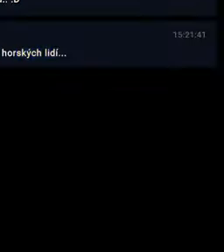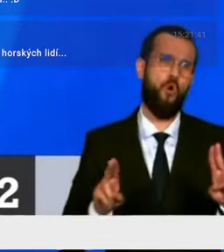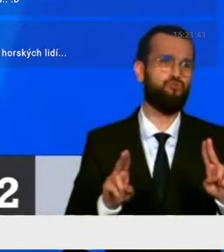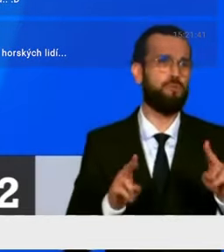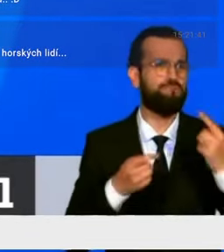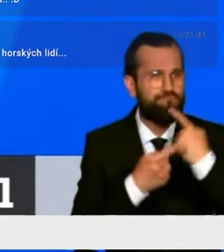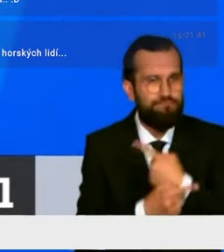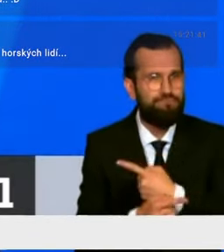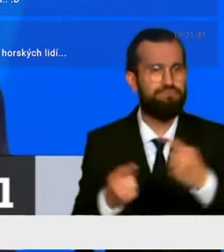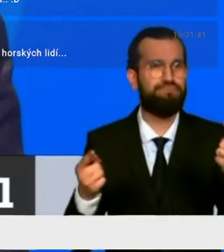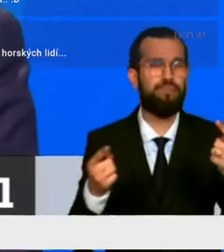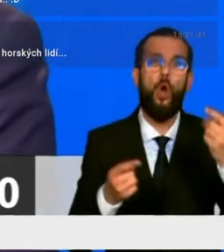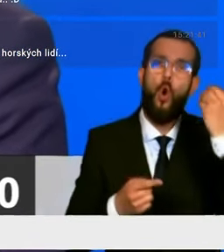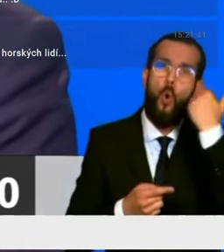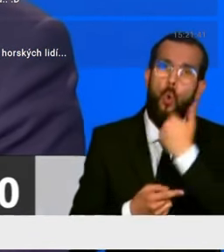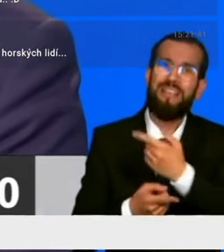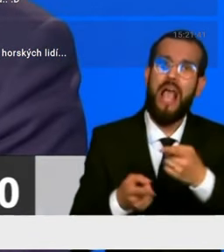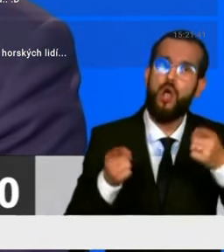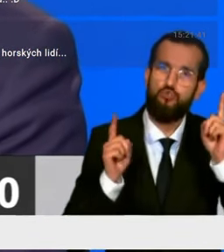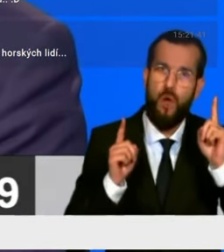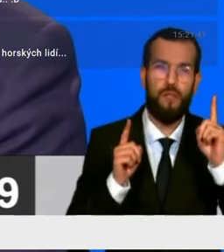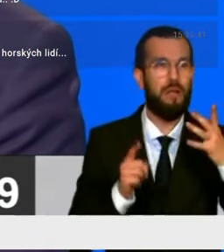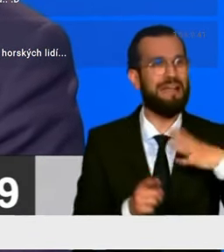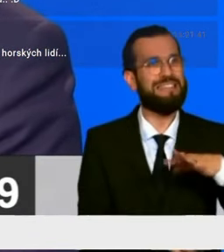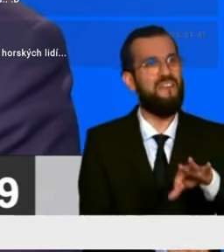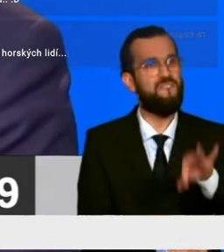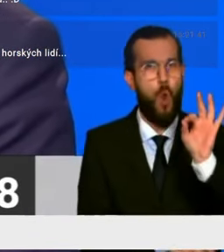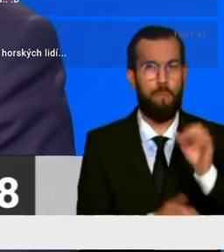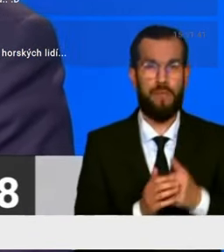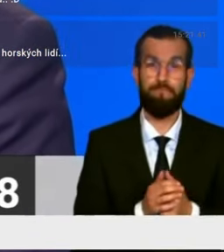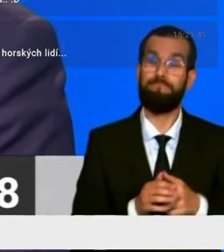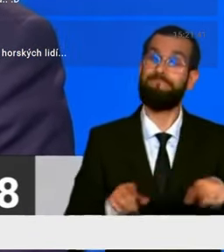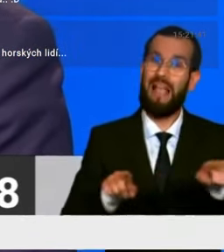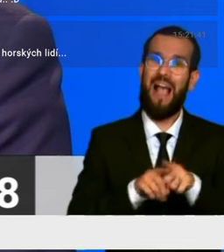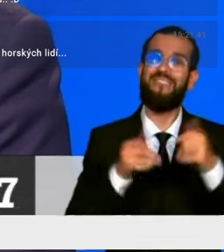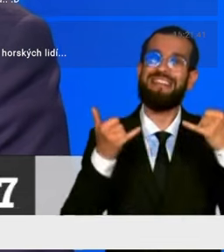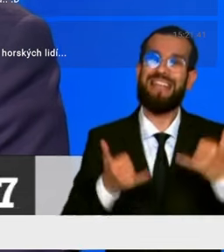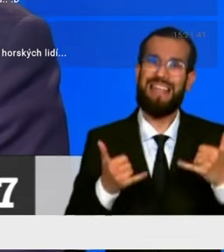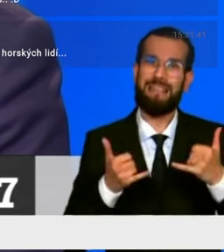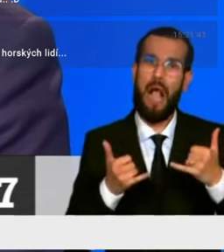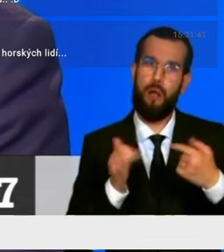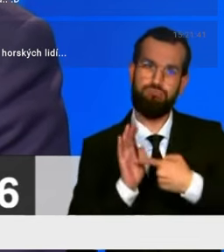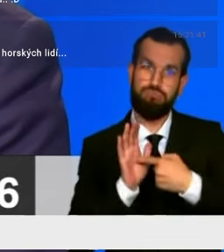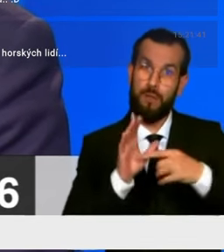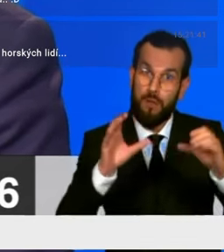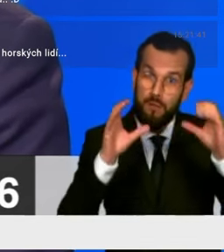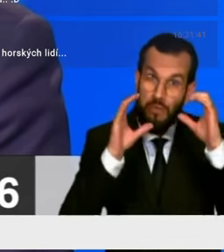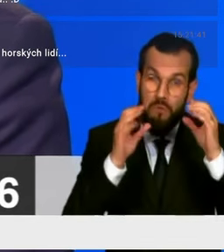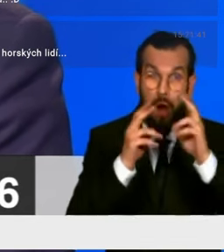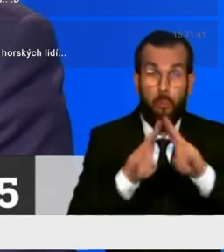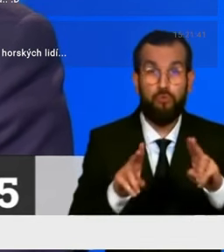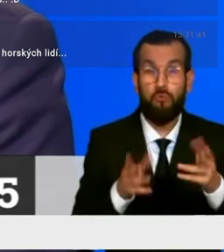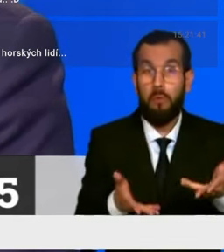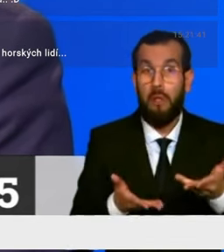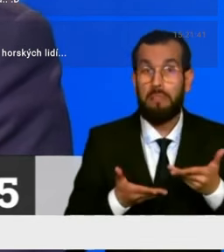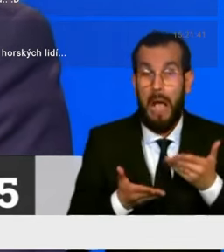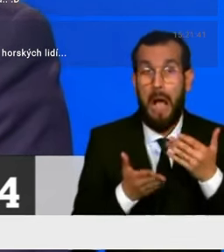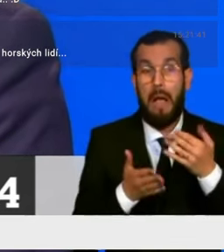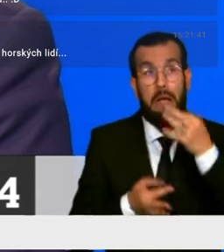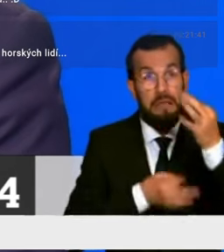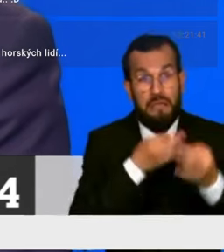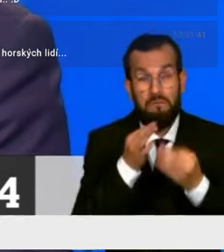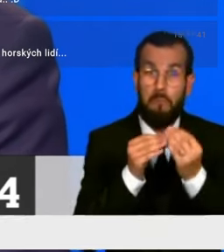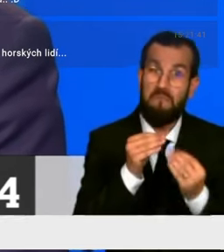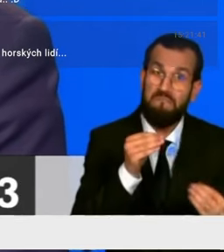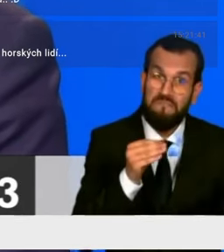republiky a tým ktorí sa rozhodnú voliť a ja pevne verím že aj z dnešnej relácie sa možno dosť dozvedia aj o nás niečo viac a